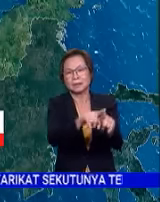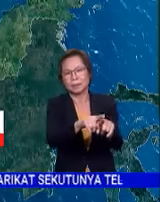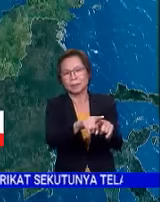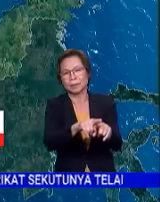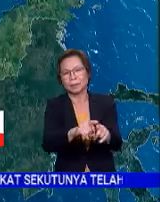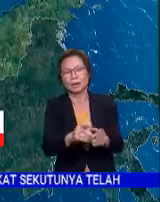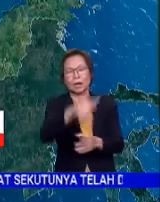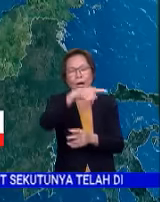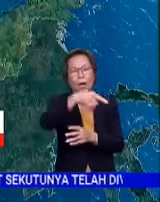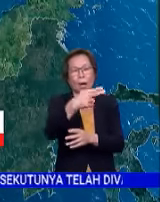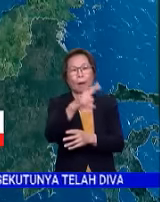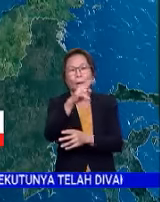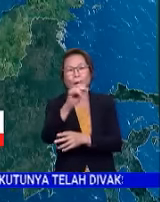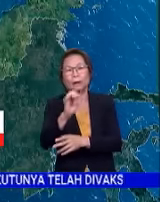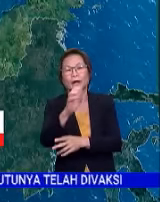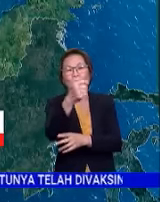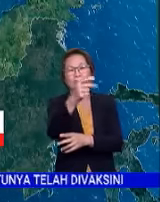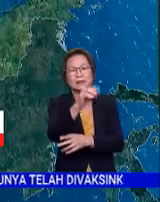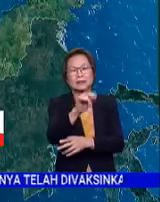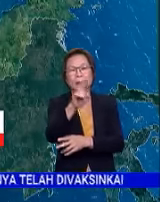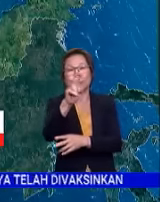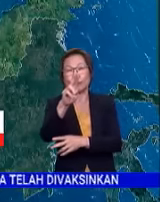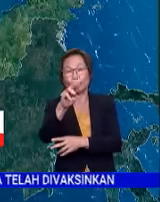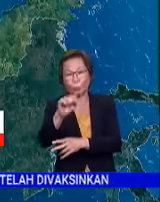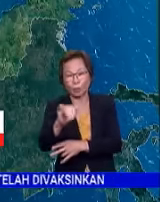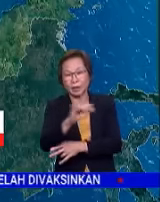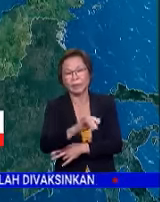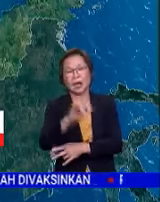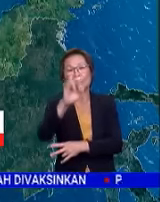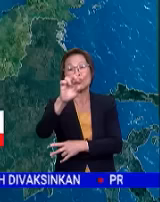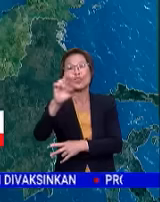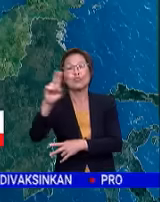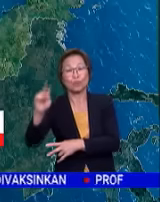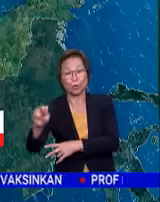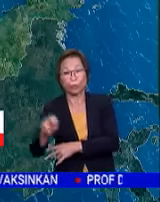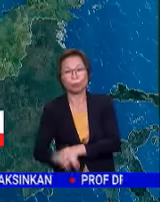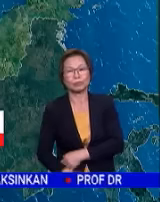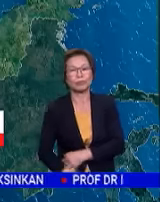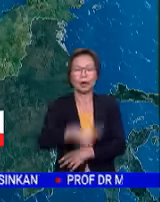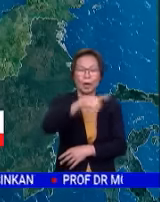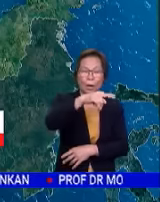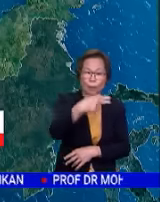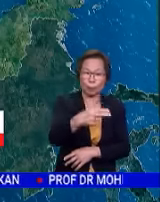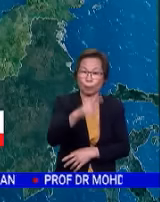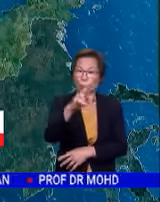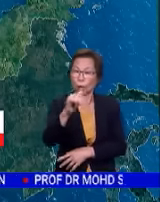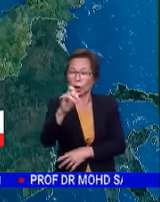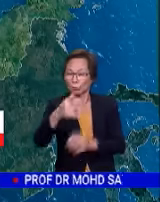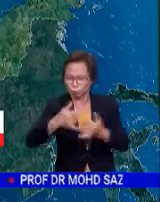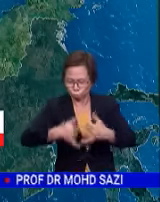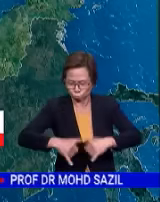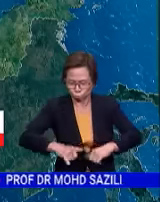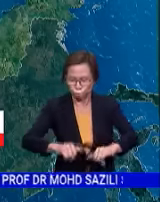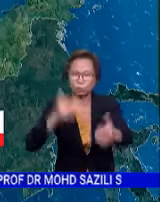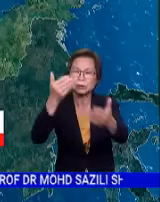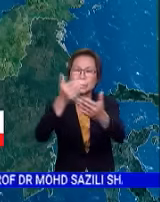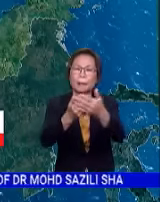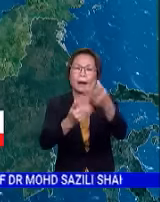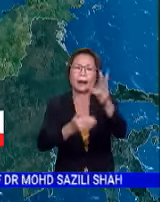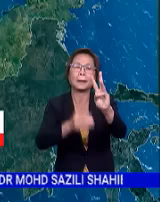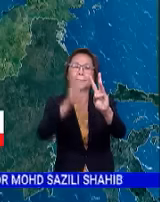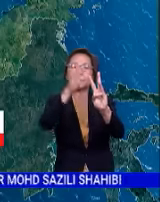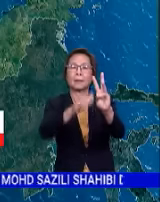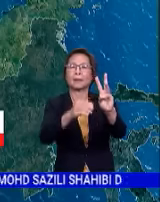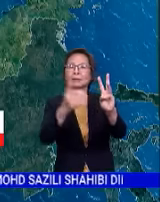Perkapalan Phuket, Samui, Condor dan juga Reef Knot. Khususnya bagi Perkapalan Phuket ini, ia dijangka berterusan sehingga 16 Jun